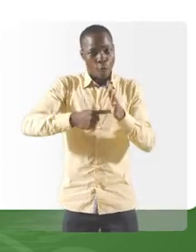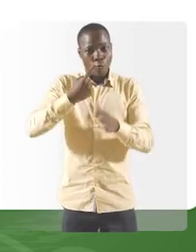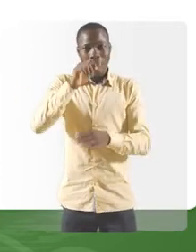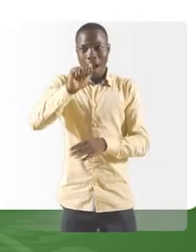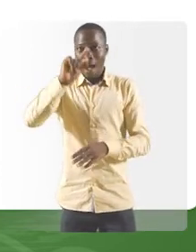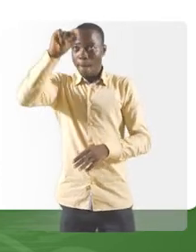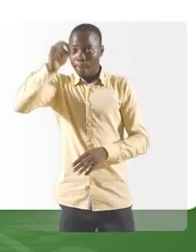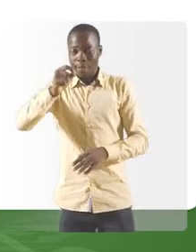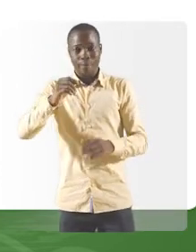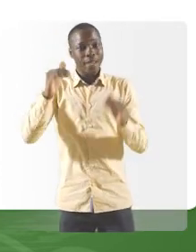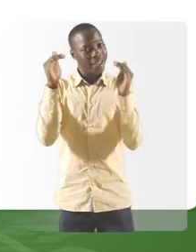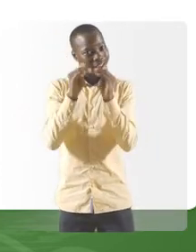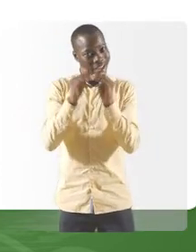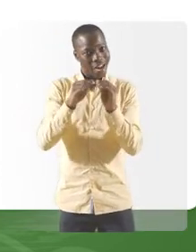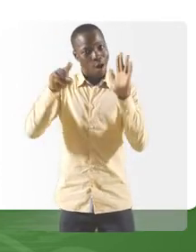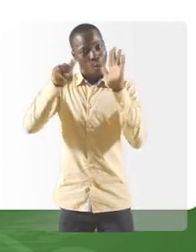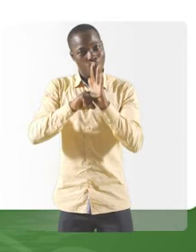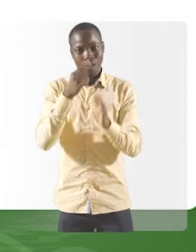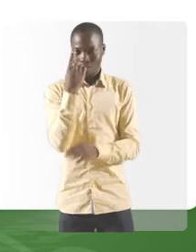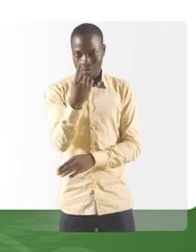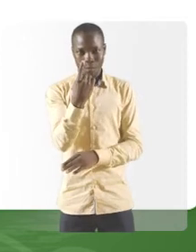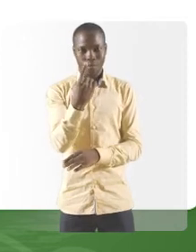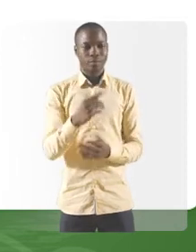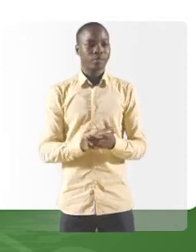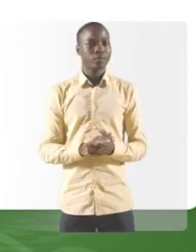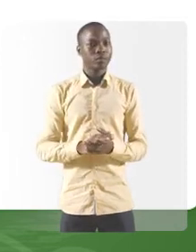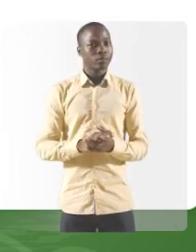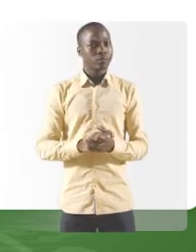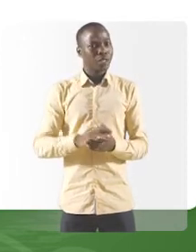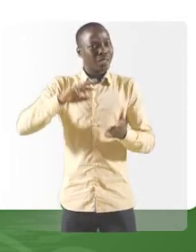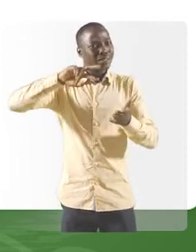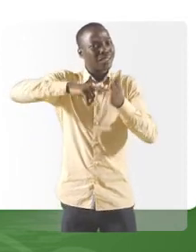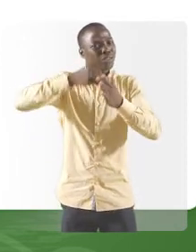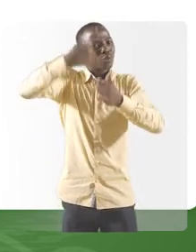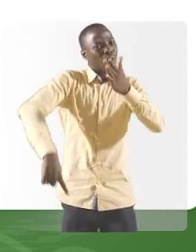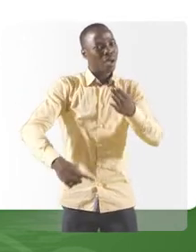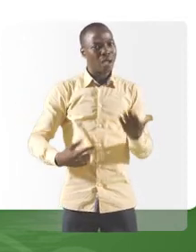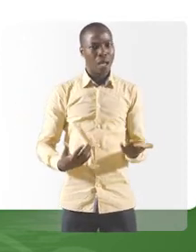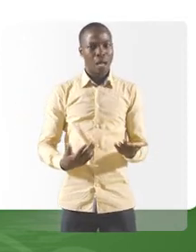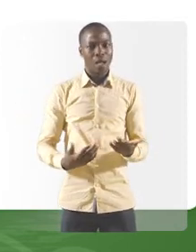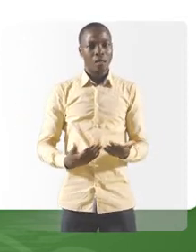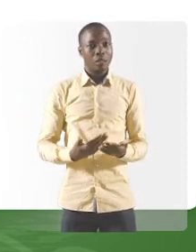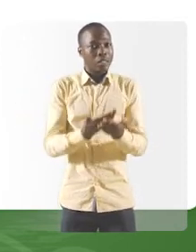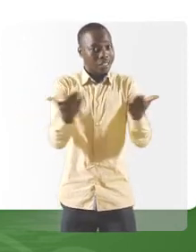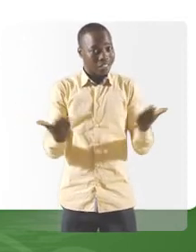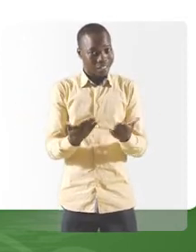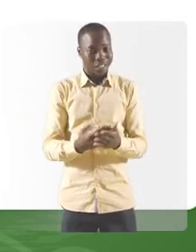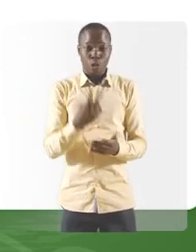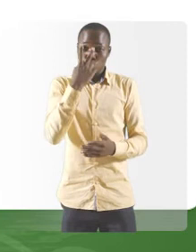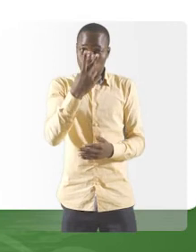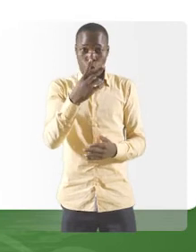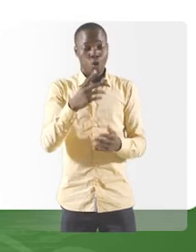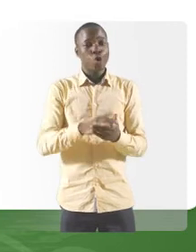A' égale A moins 1. Qu'est-ce qu'on retient ici? On retient que deux droites